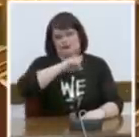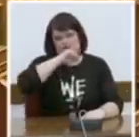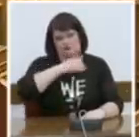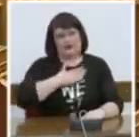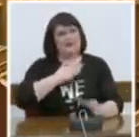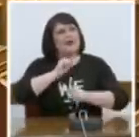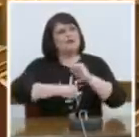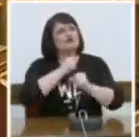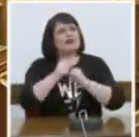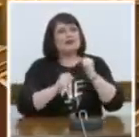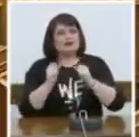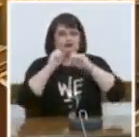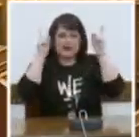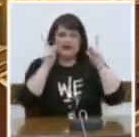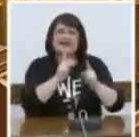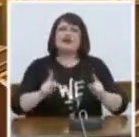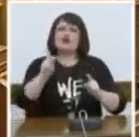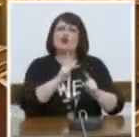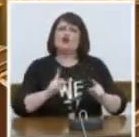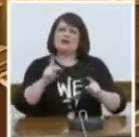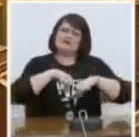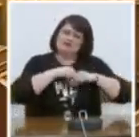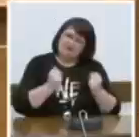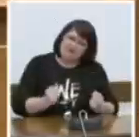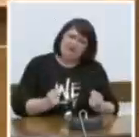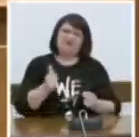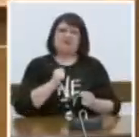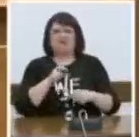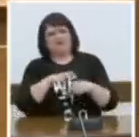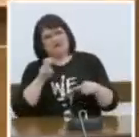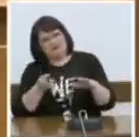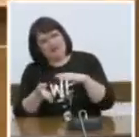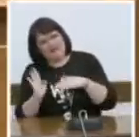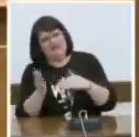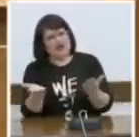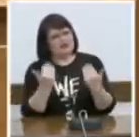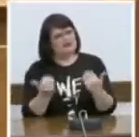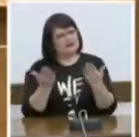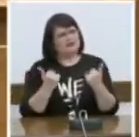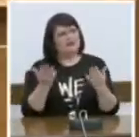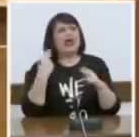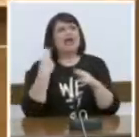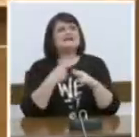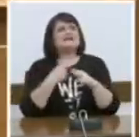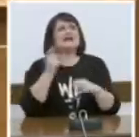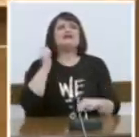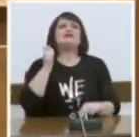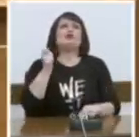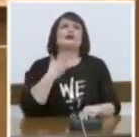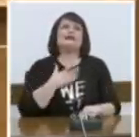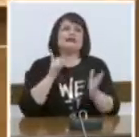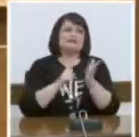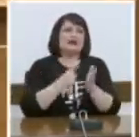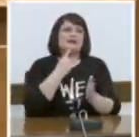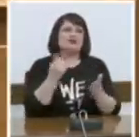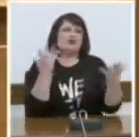να ενεργοποιήσουμε κοινωνικές δυνάμεις που έχουν απογοητευτεί, που έχουν ιδιωτεύσει και να επαναφέρουμε την αξία της πολιτικής. Γιατί πρέπει να σας πω ότι το γκριζάρισμα